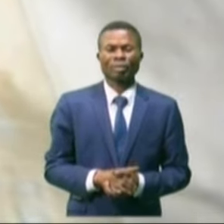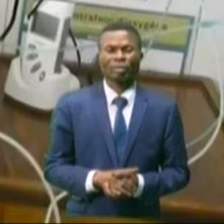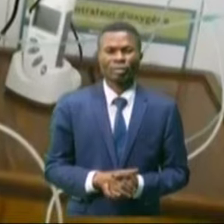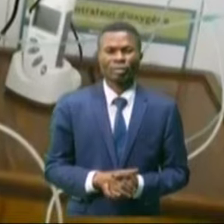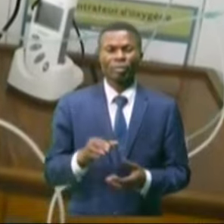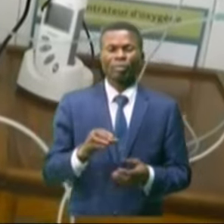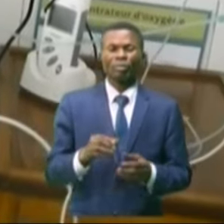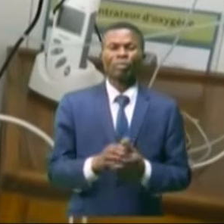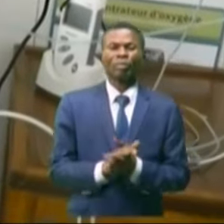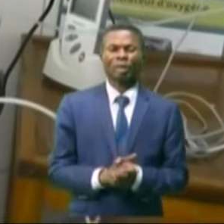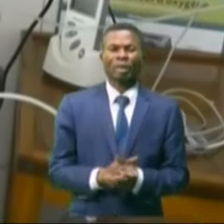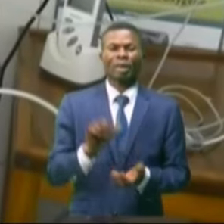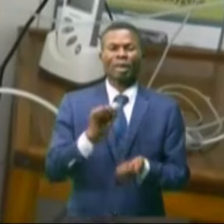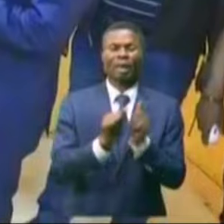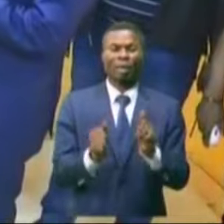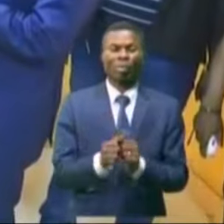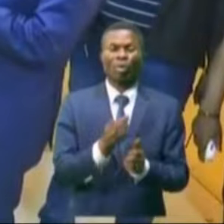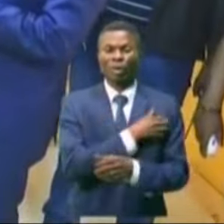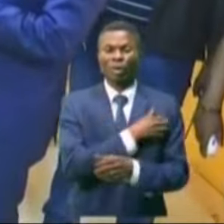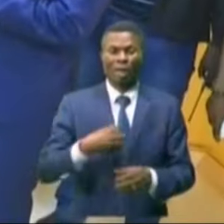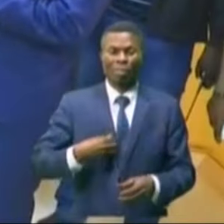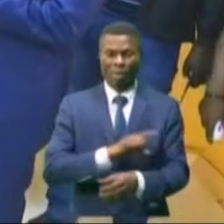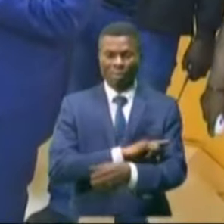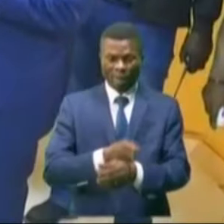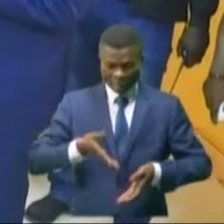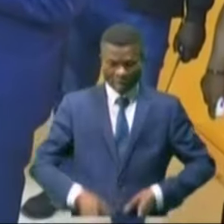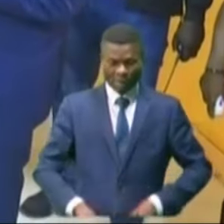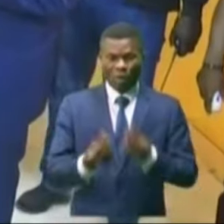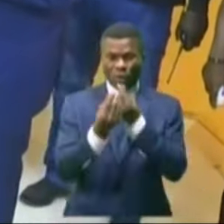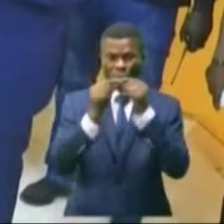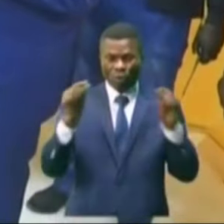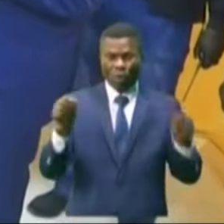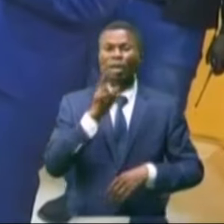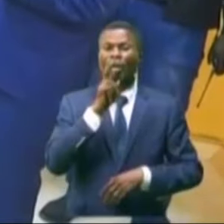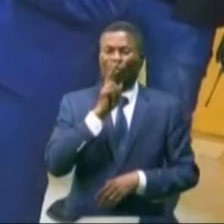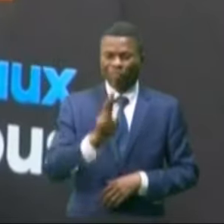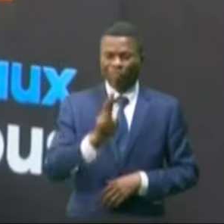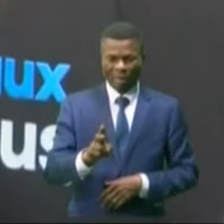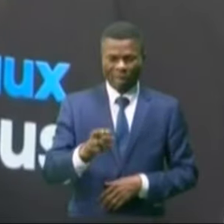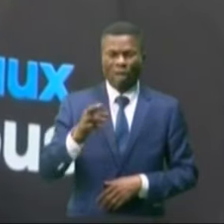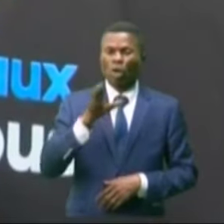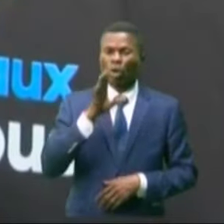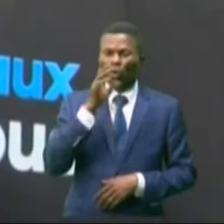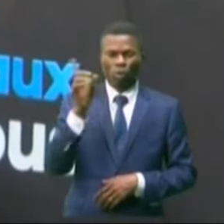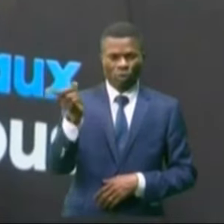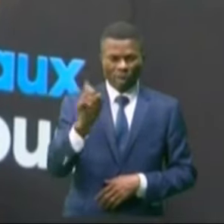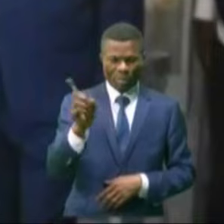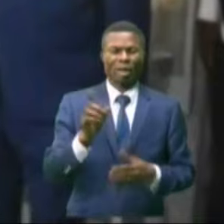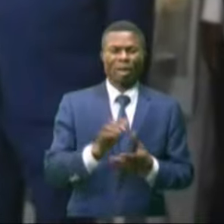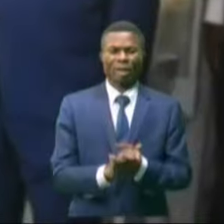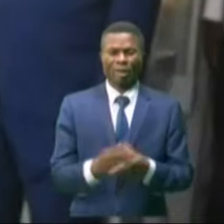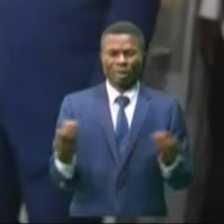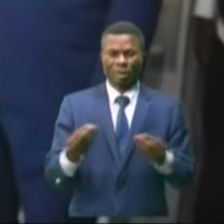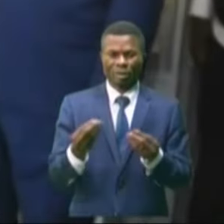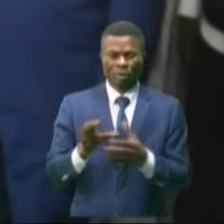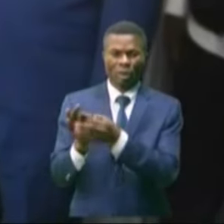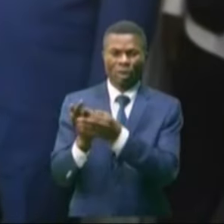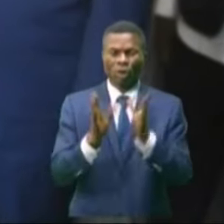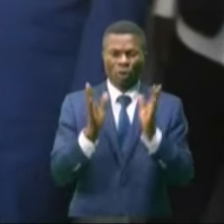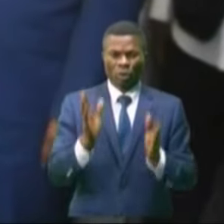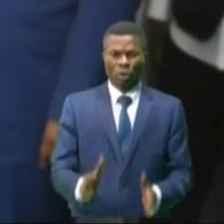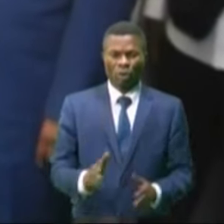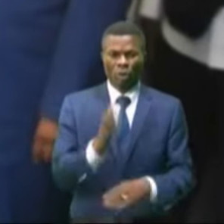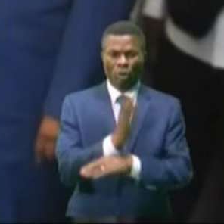L'effectivité du programme de la maternité gratuite et des soins des nouveau-nés reste les leitmotifs de cette visite du coordonnateur du